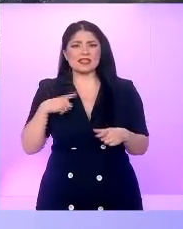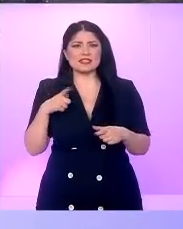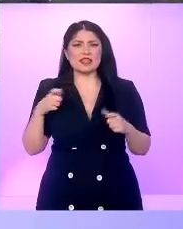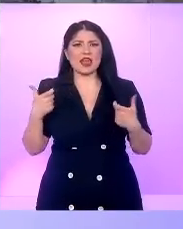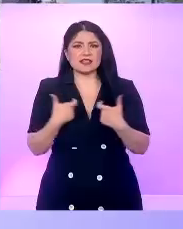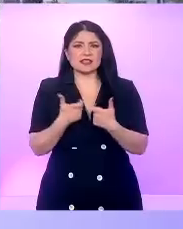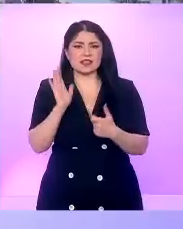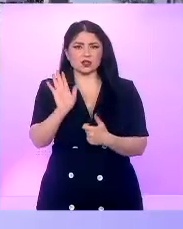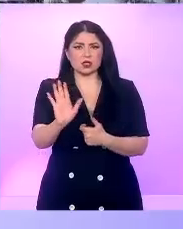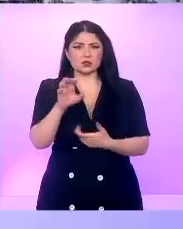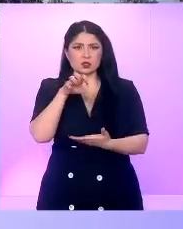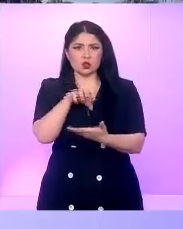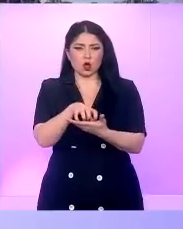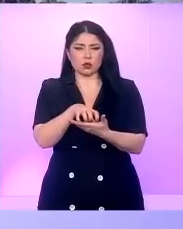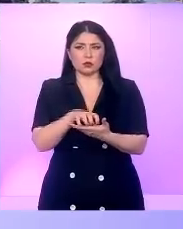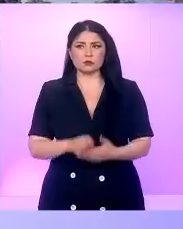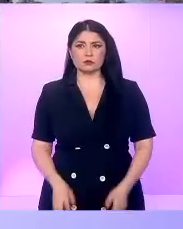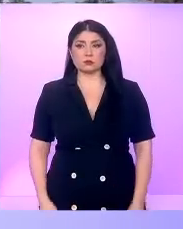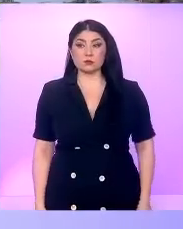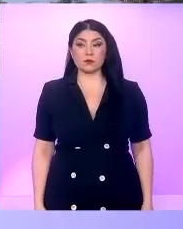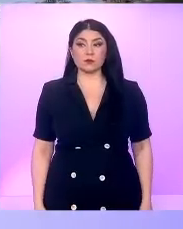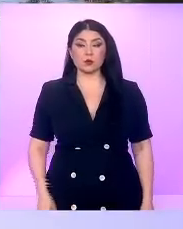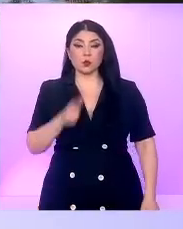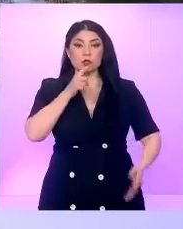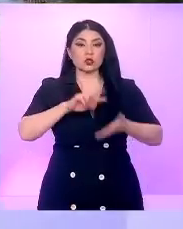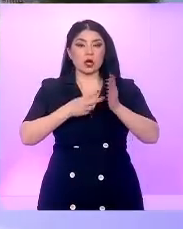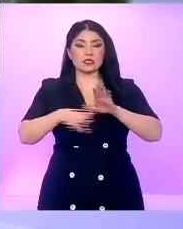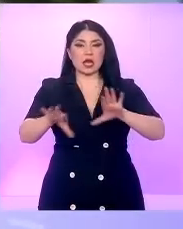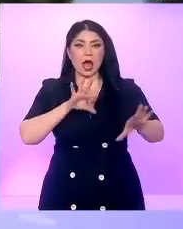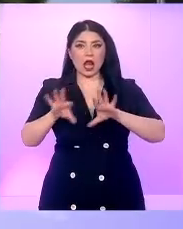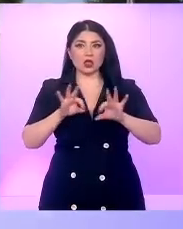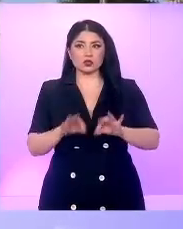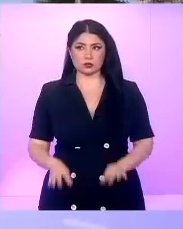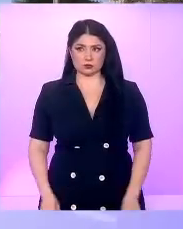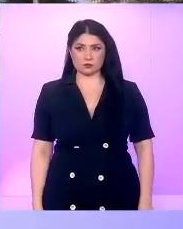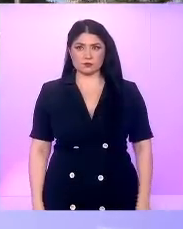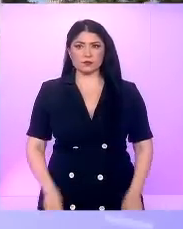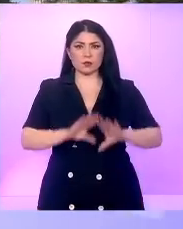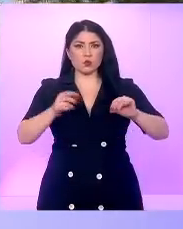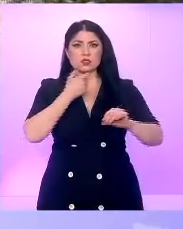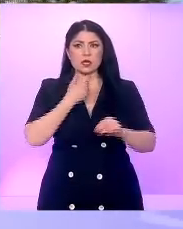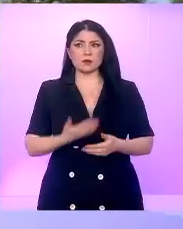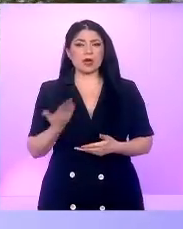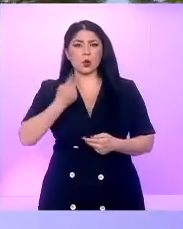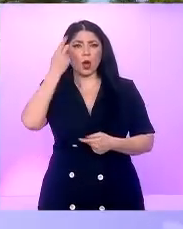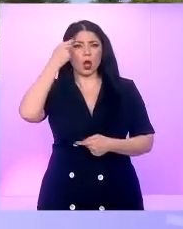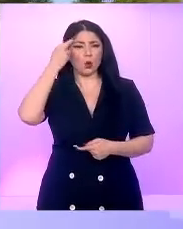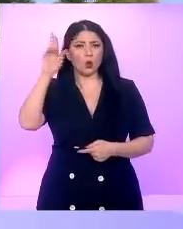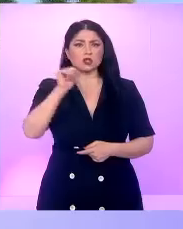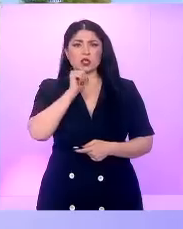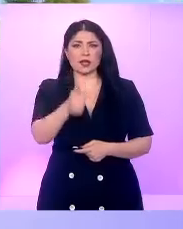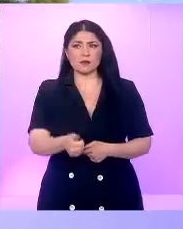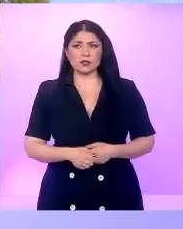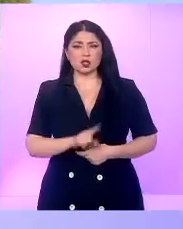ei, această enclavă transnistreană unde se organizează alegerii de ani de zile pe care nu le recunoaște nimeni,